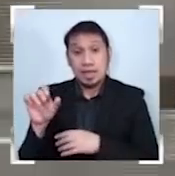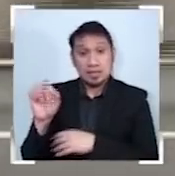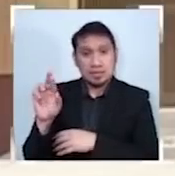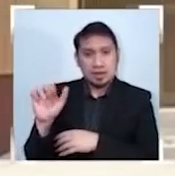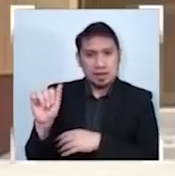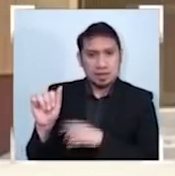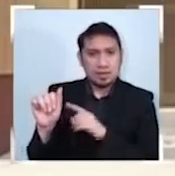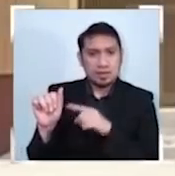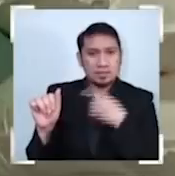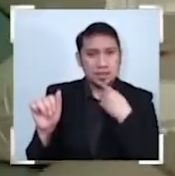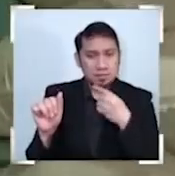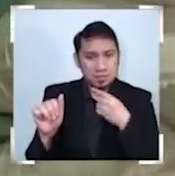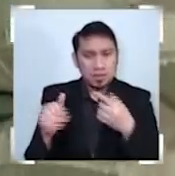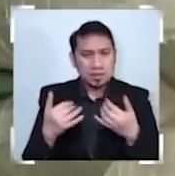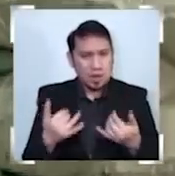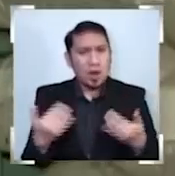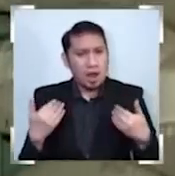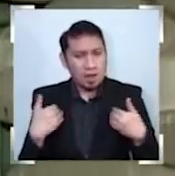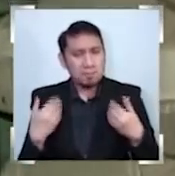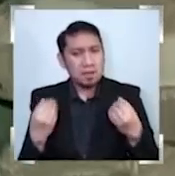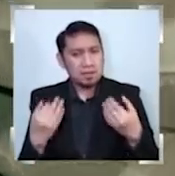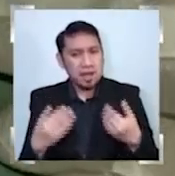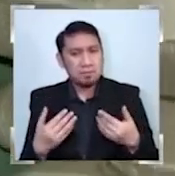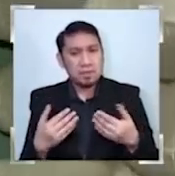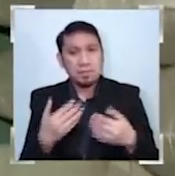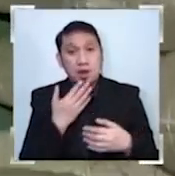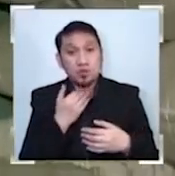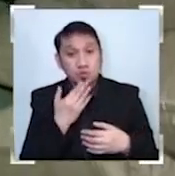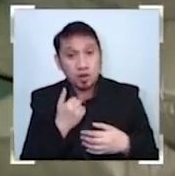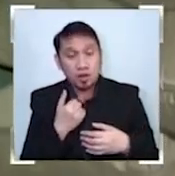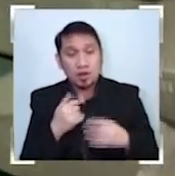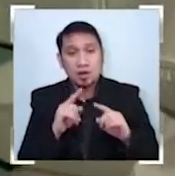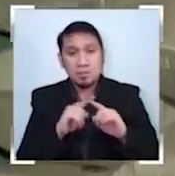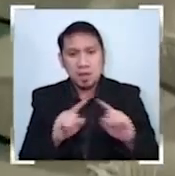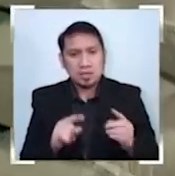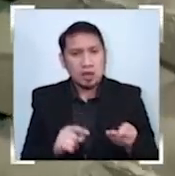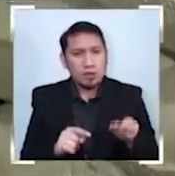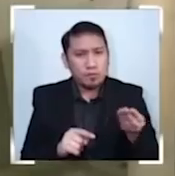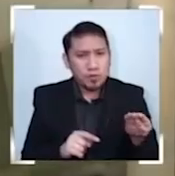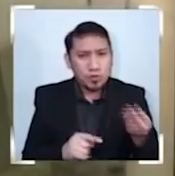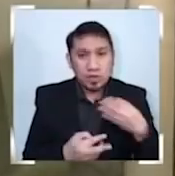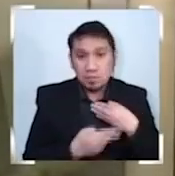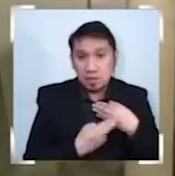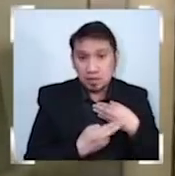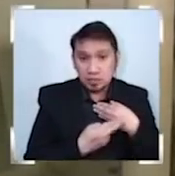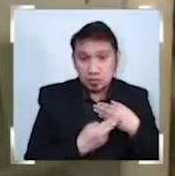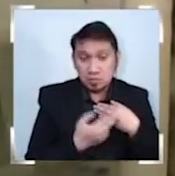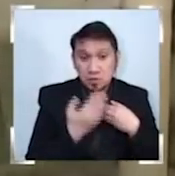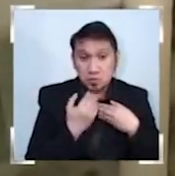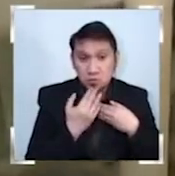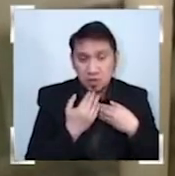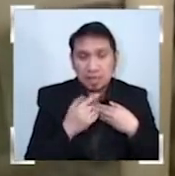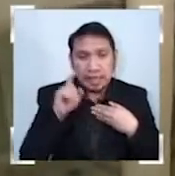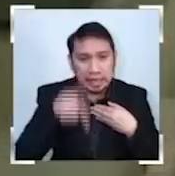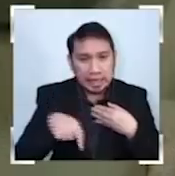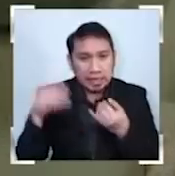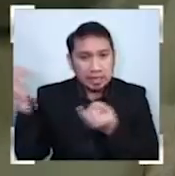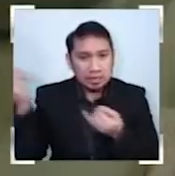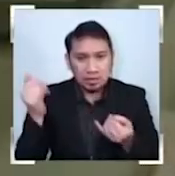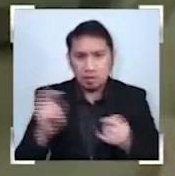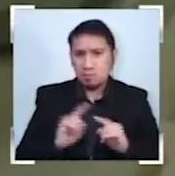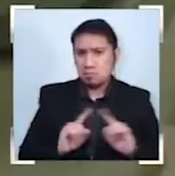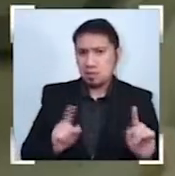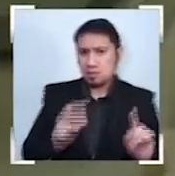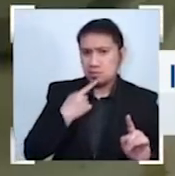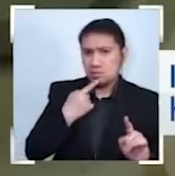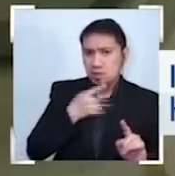sugar production nitong buwan, maliit na lang ang reserba nating asukal kaya kailangan mag-angkat. Bagay na inalmahan ng sugar producers dahil